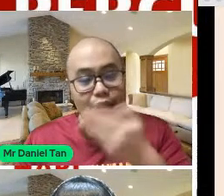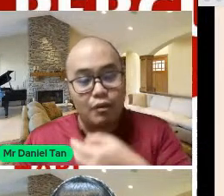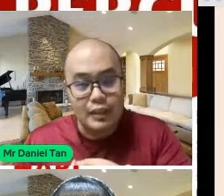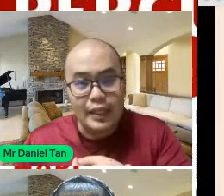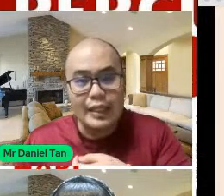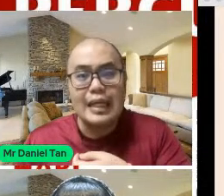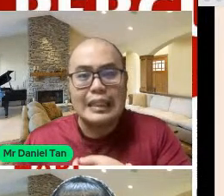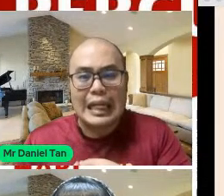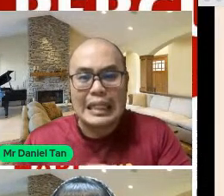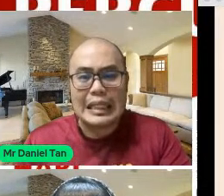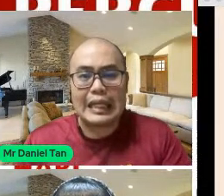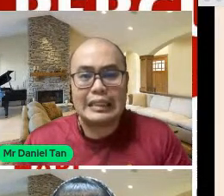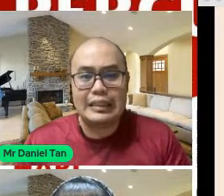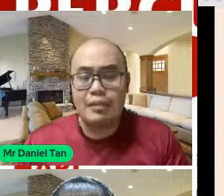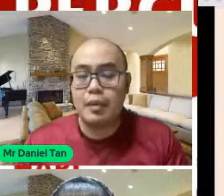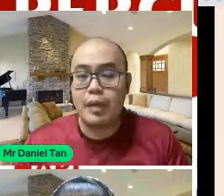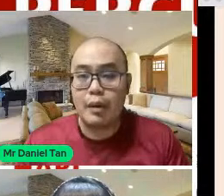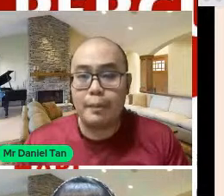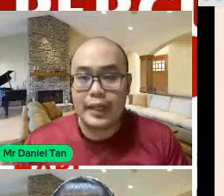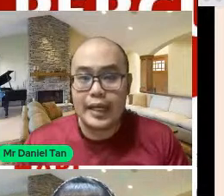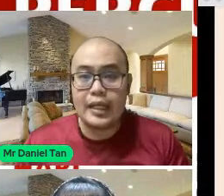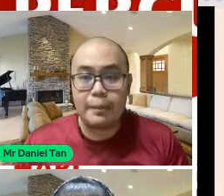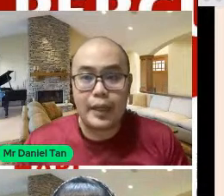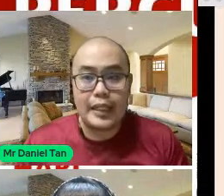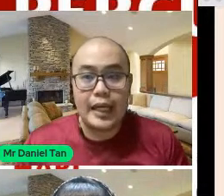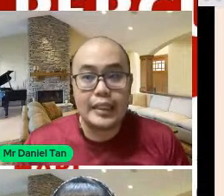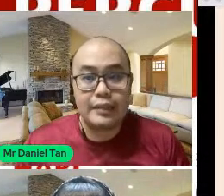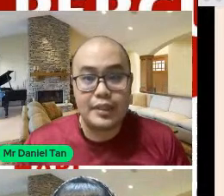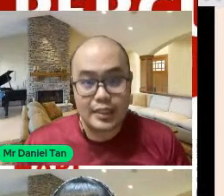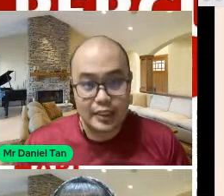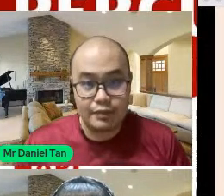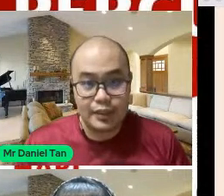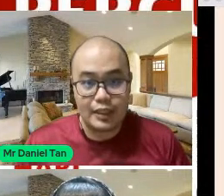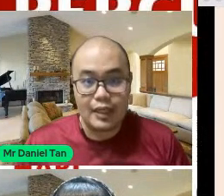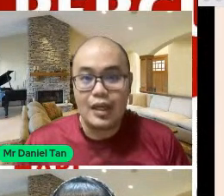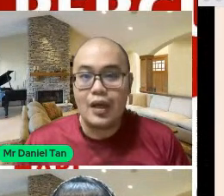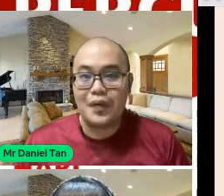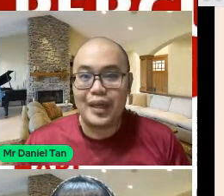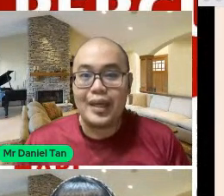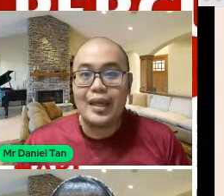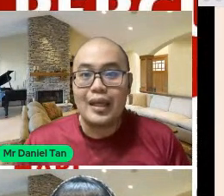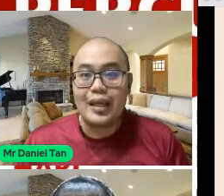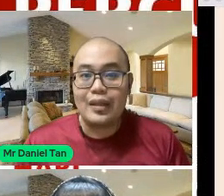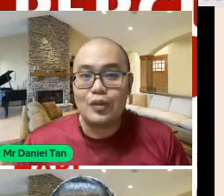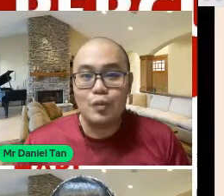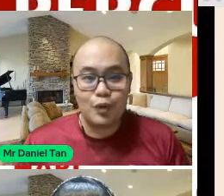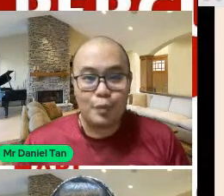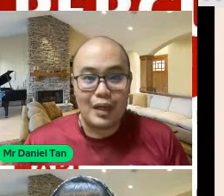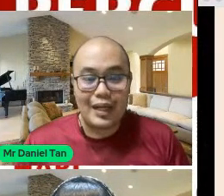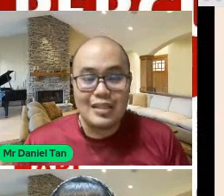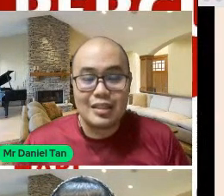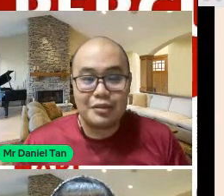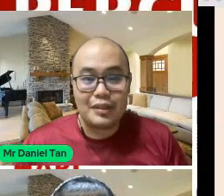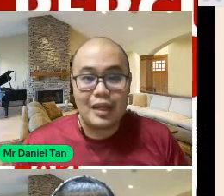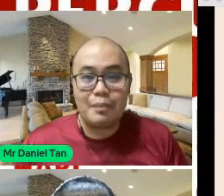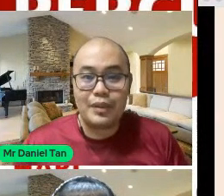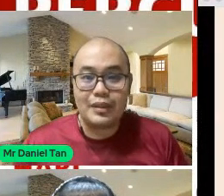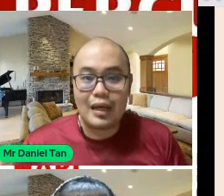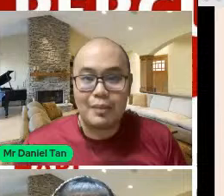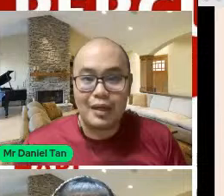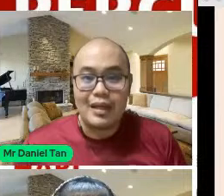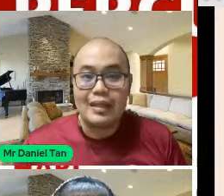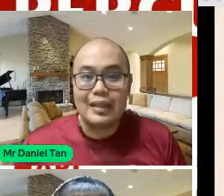kata-kata orang lain dan akhirnya membawa pada kepada diri sendiri oke itu merupakan